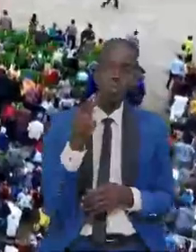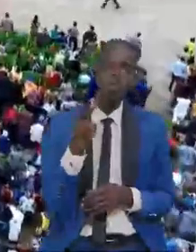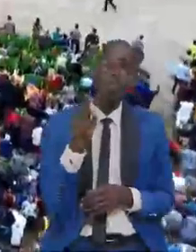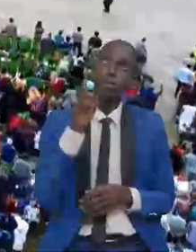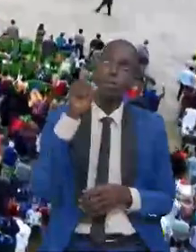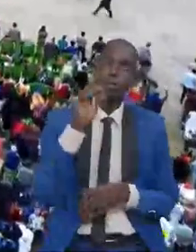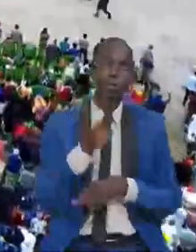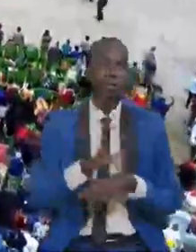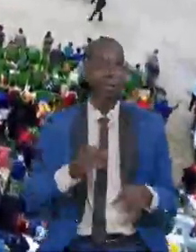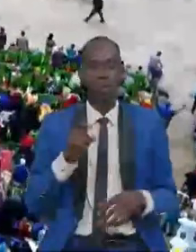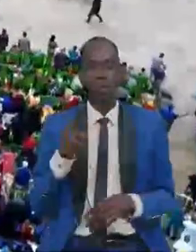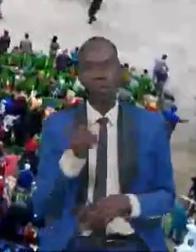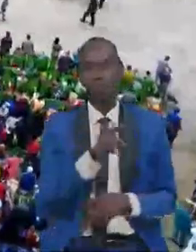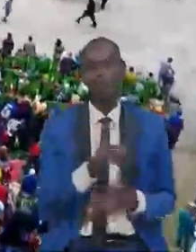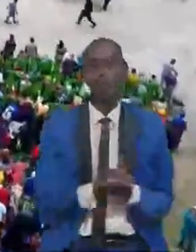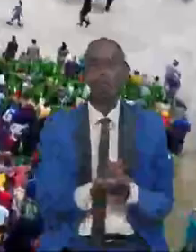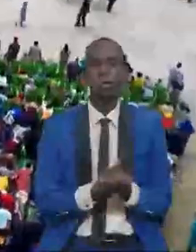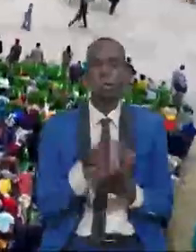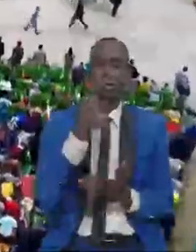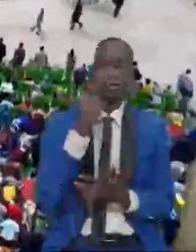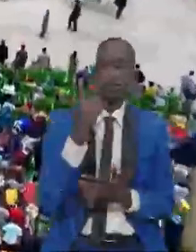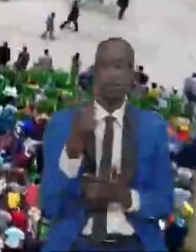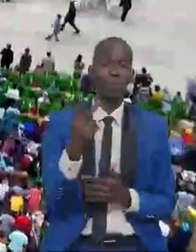Voici, il t'appelle.